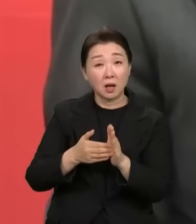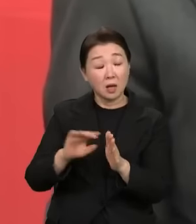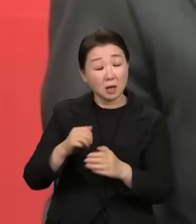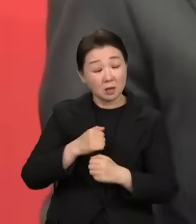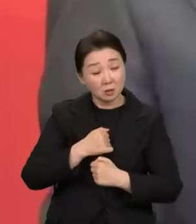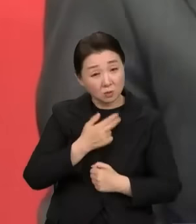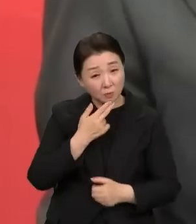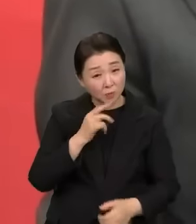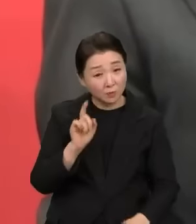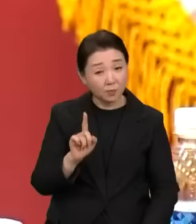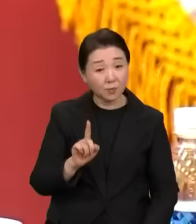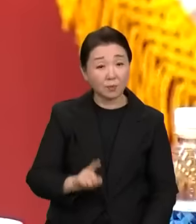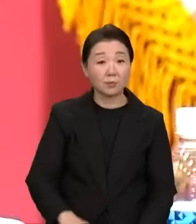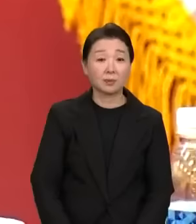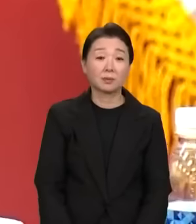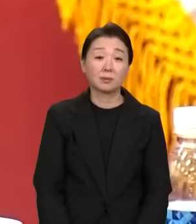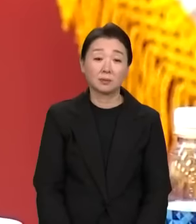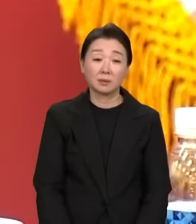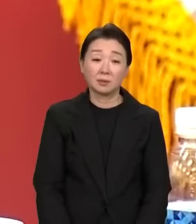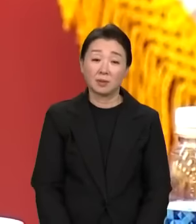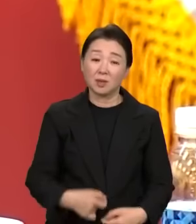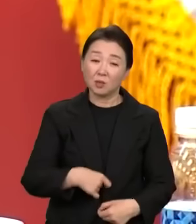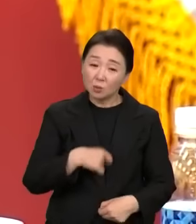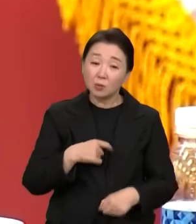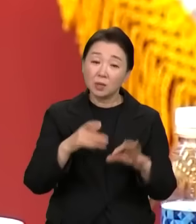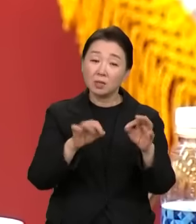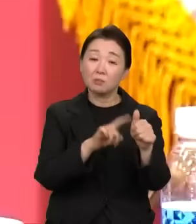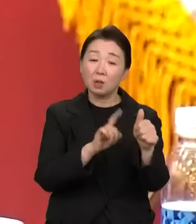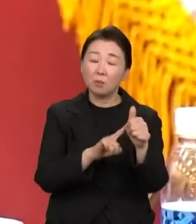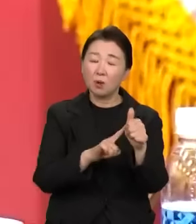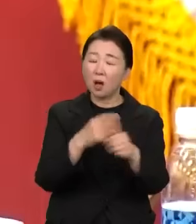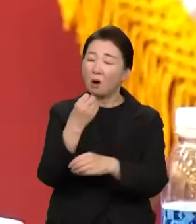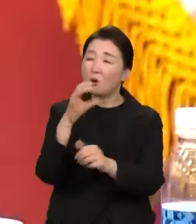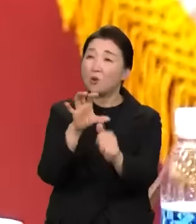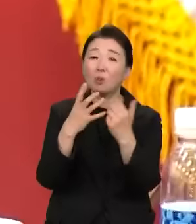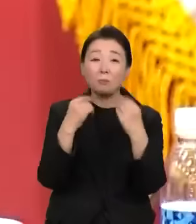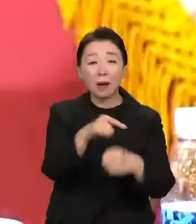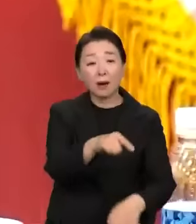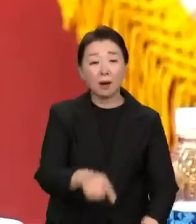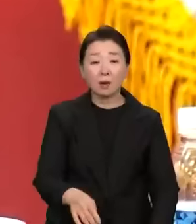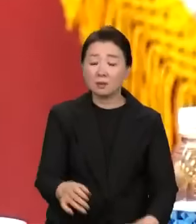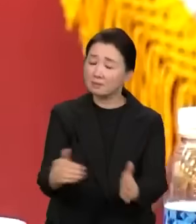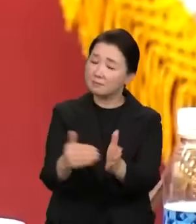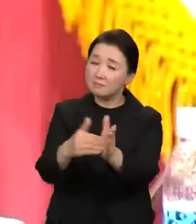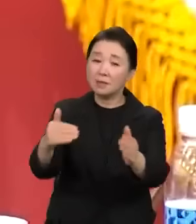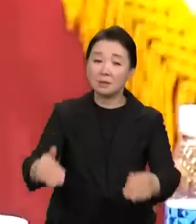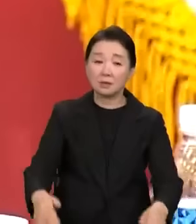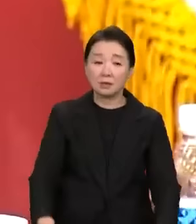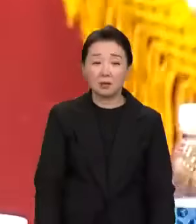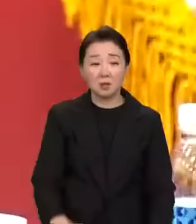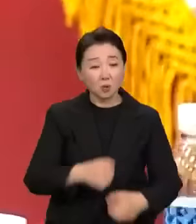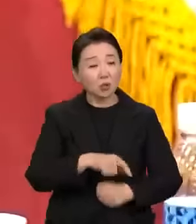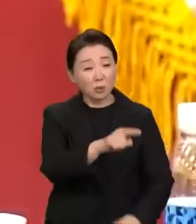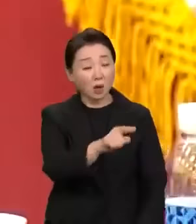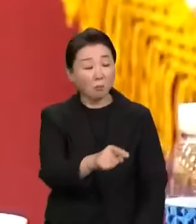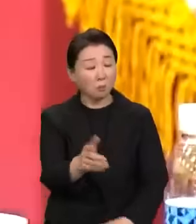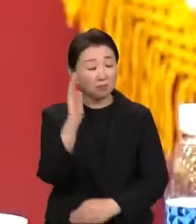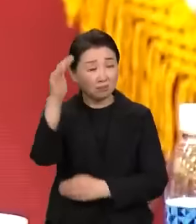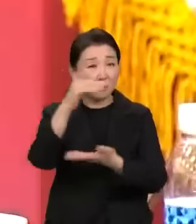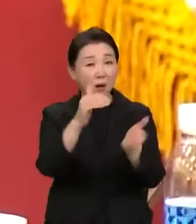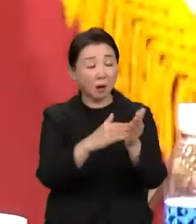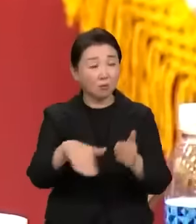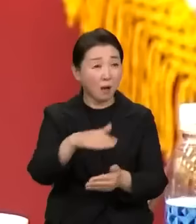이게 잘 지켜지지 않았어. 솔직히 김 대표는 언론 그래 너무 자주 해요. 자, 이제 그러냐 그만합시다. 조심해요. 자기네 할 얘기 다 해놓고